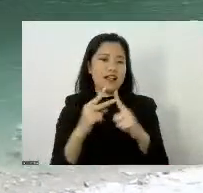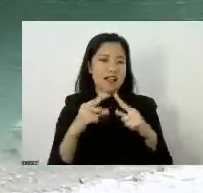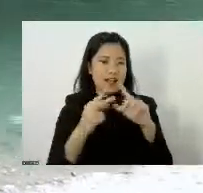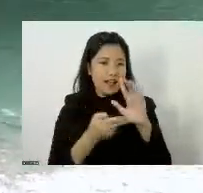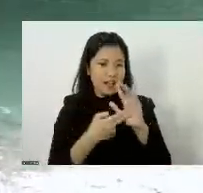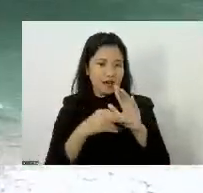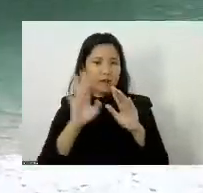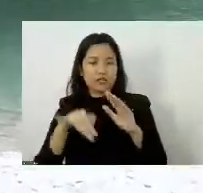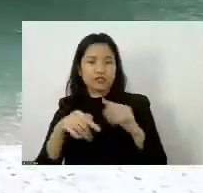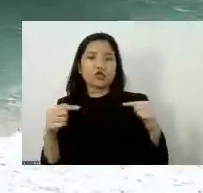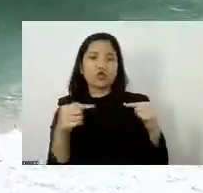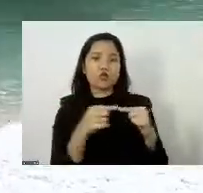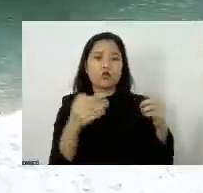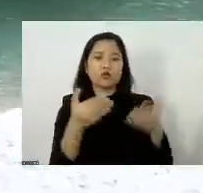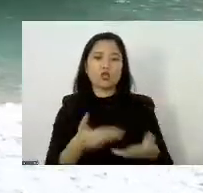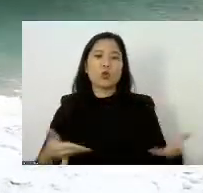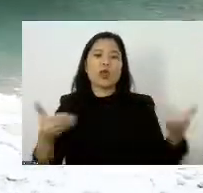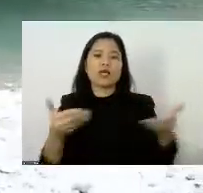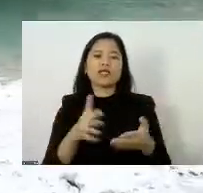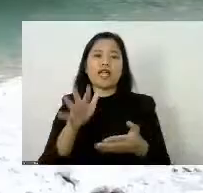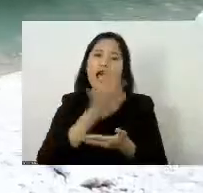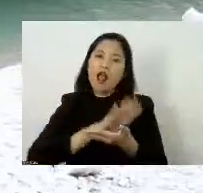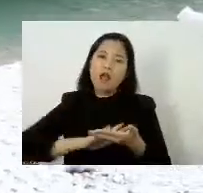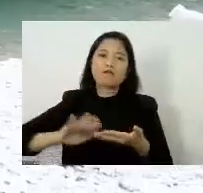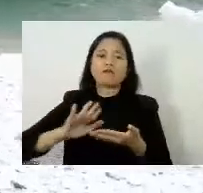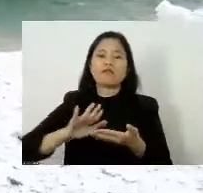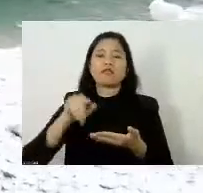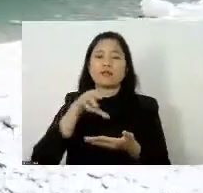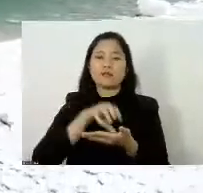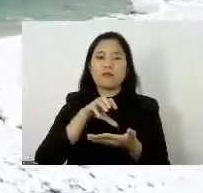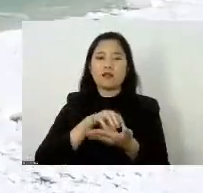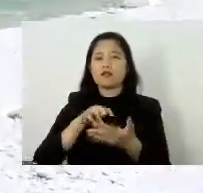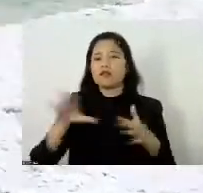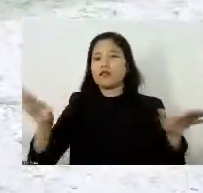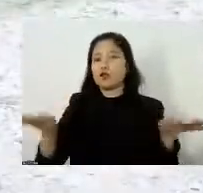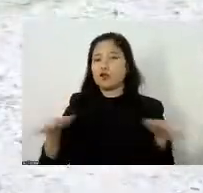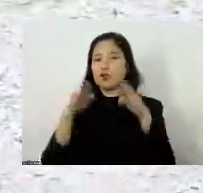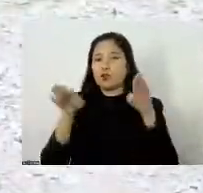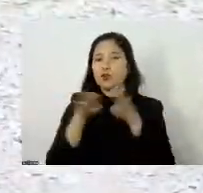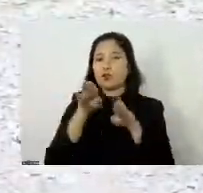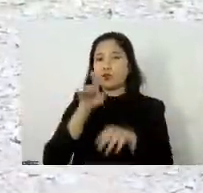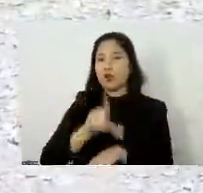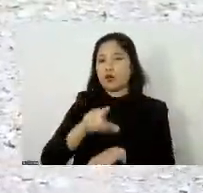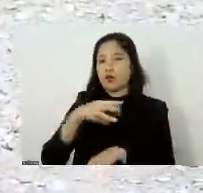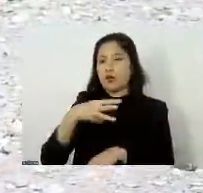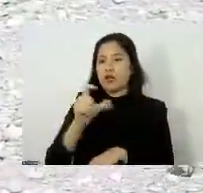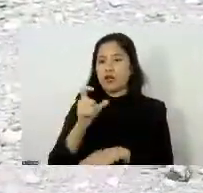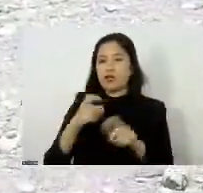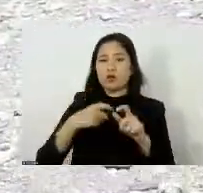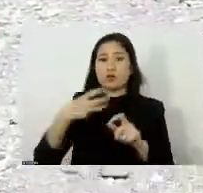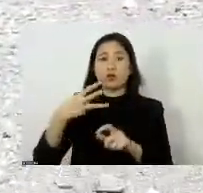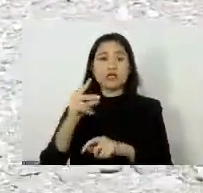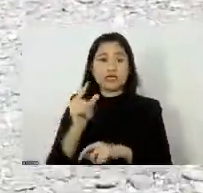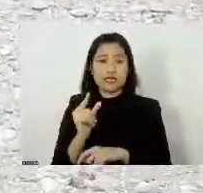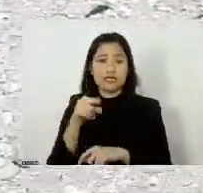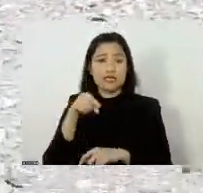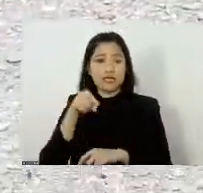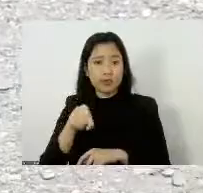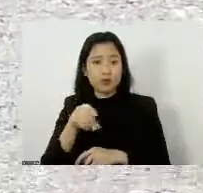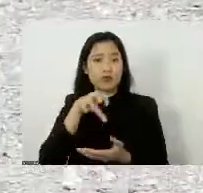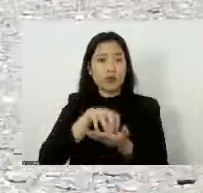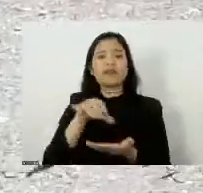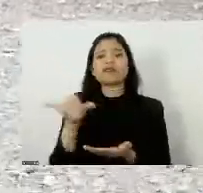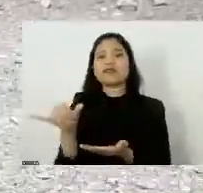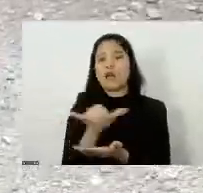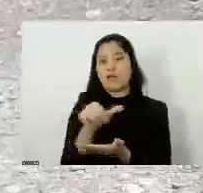habitat alaminya di Taman Nasional Gunung Leuser Hai habitat yang sama yang didiami oleh